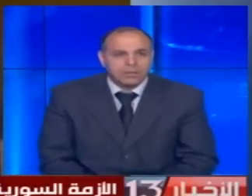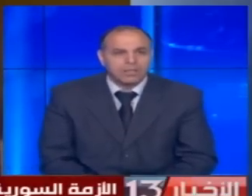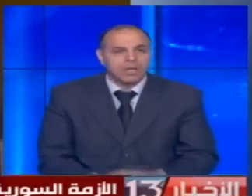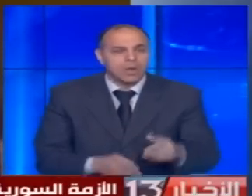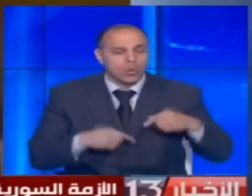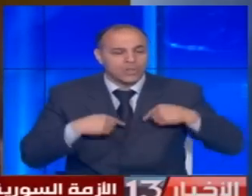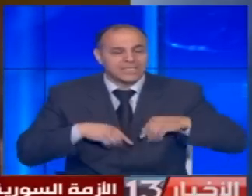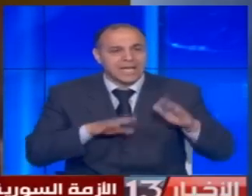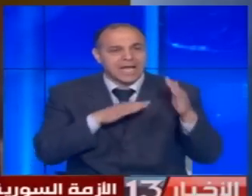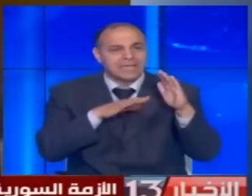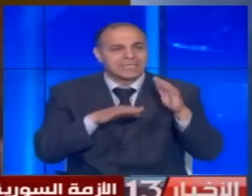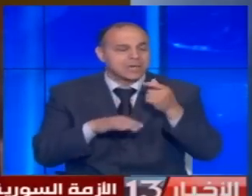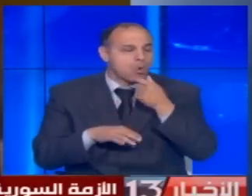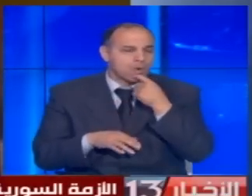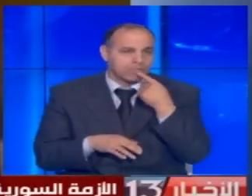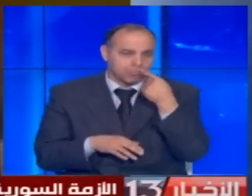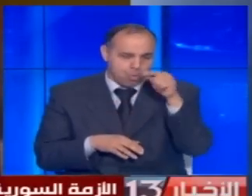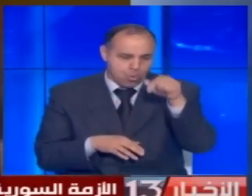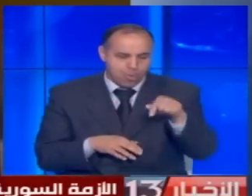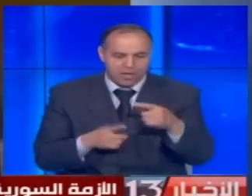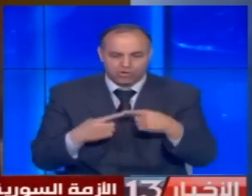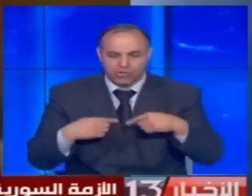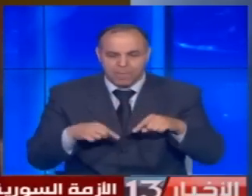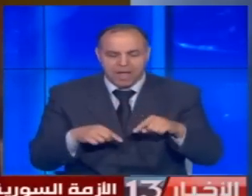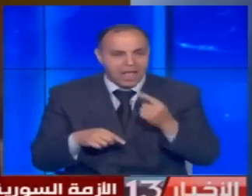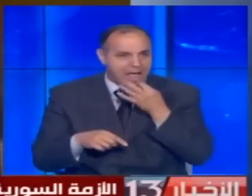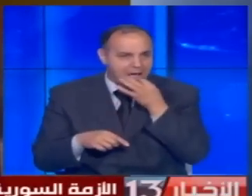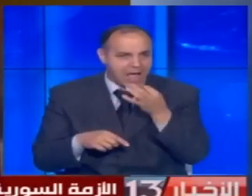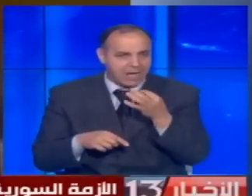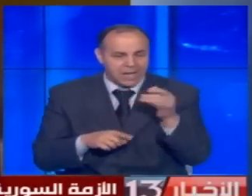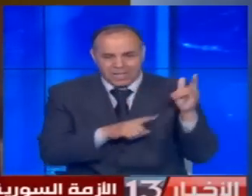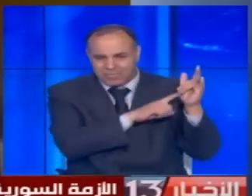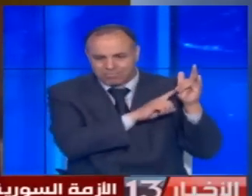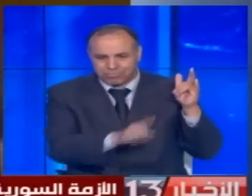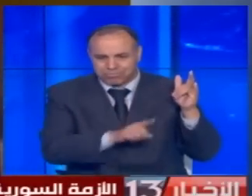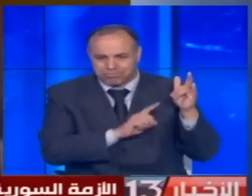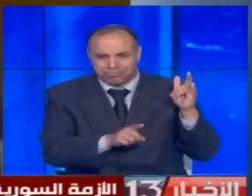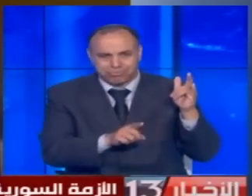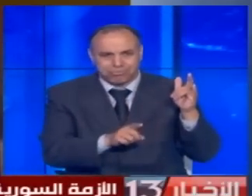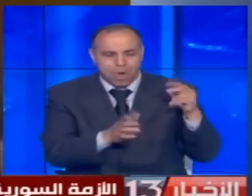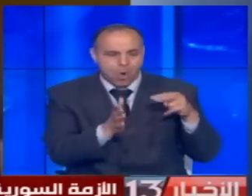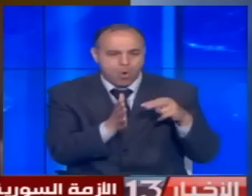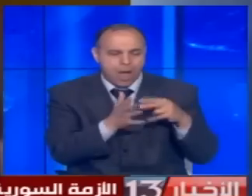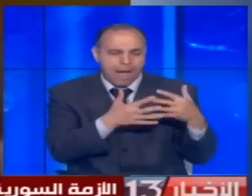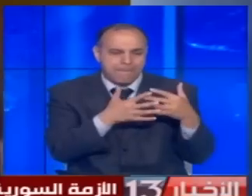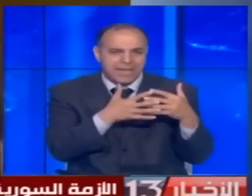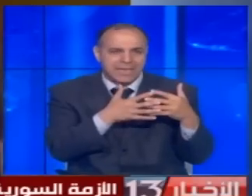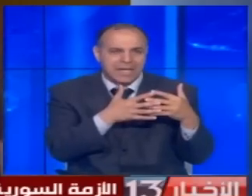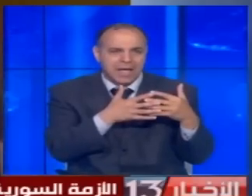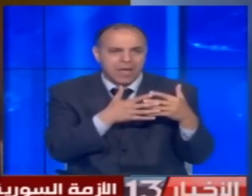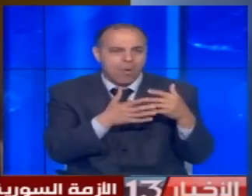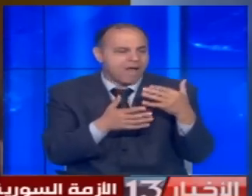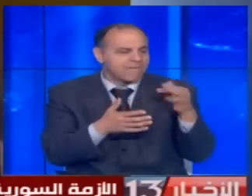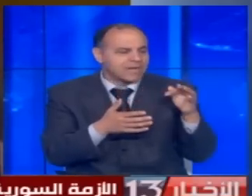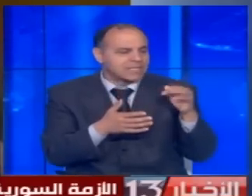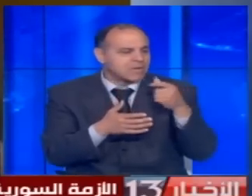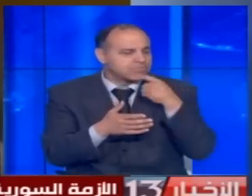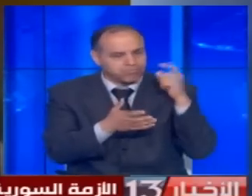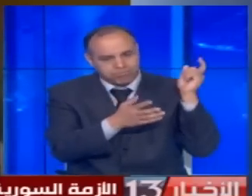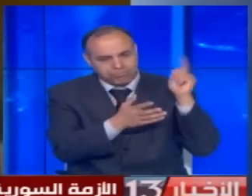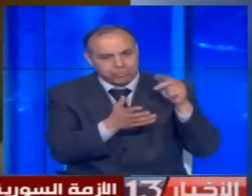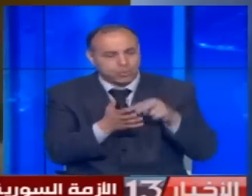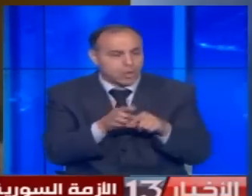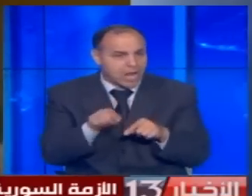وزير الخارجيه البريطاني اليوم الاجتماع قائلا ان الضربات الجويه التي شنتها الولايات المتحده وفرنسا وبريطانيا على